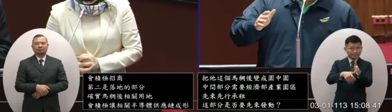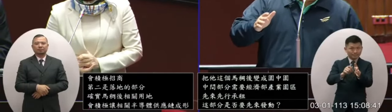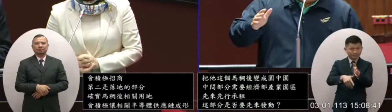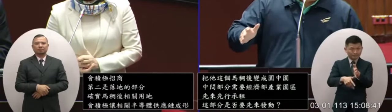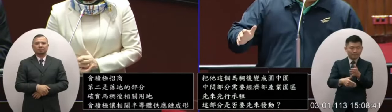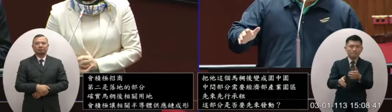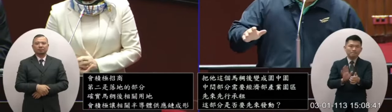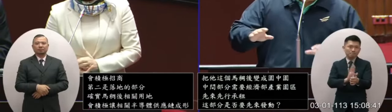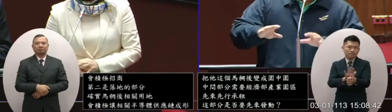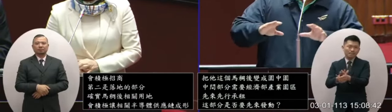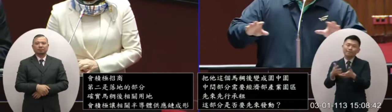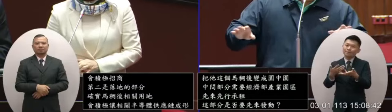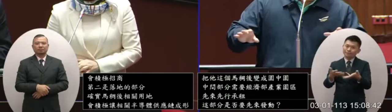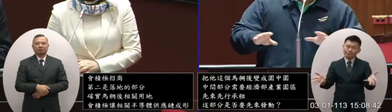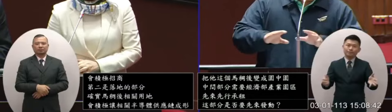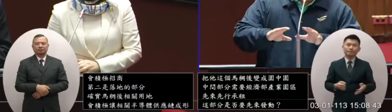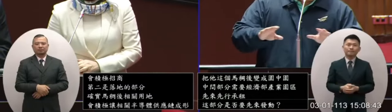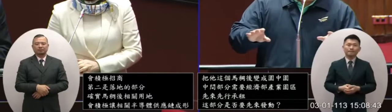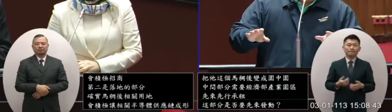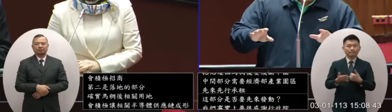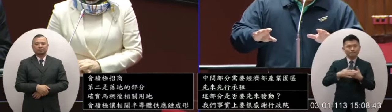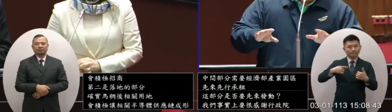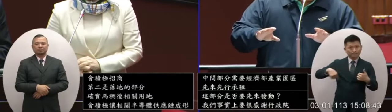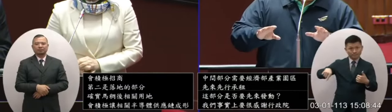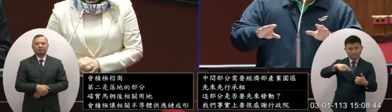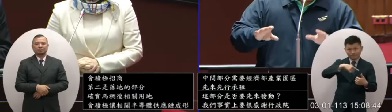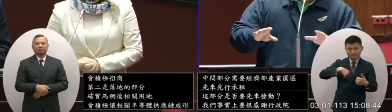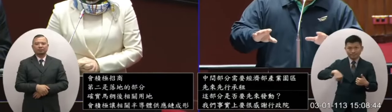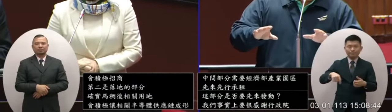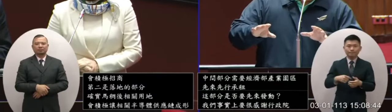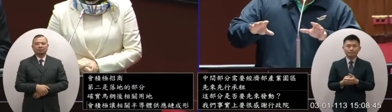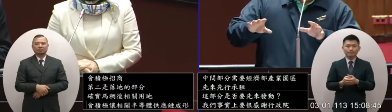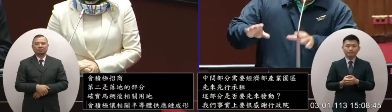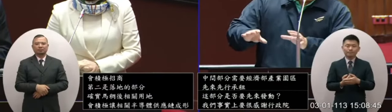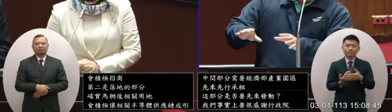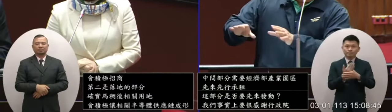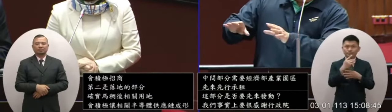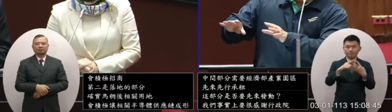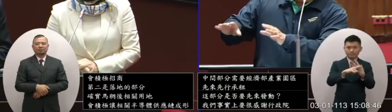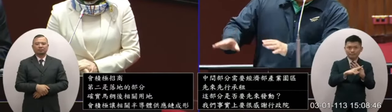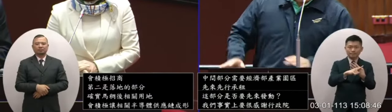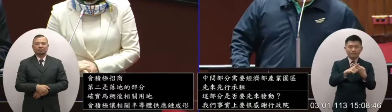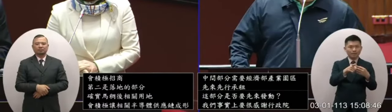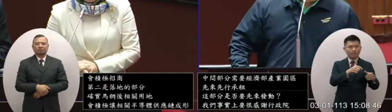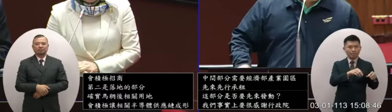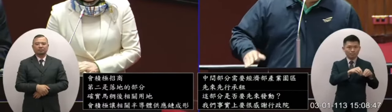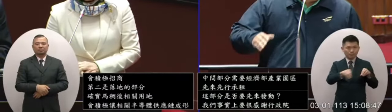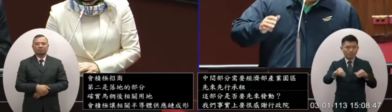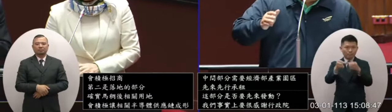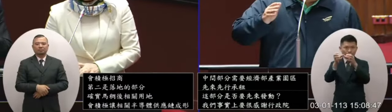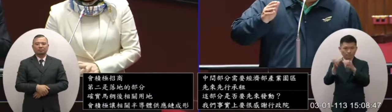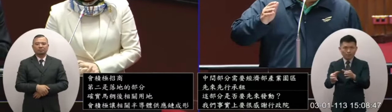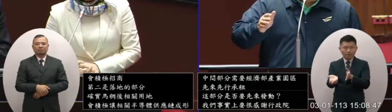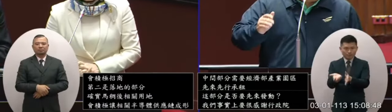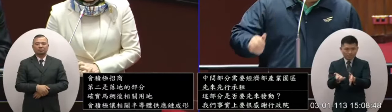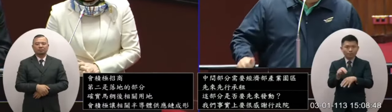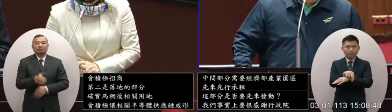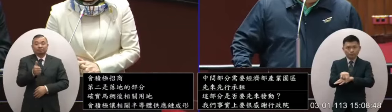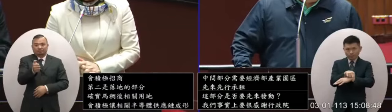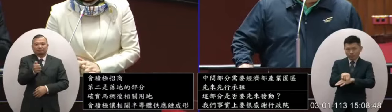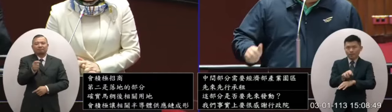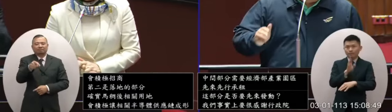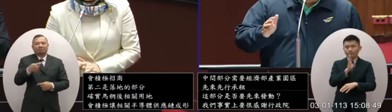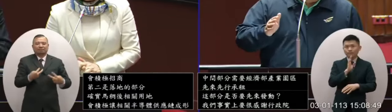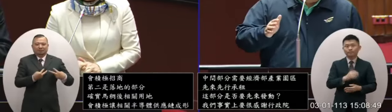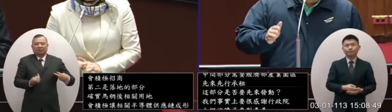们帮忙颇多，哦，帮我们做一些产业落脚的一些提前布局啦哈。 我们要谢谢蔡委员